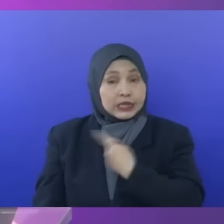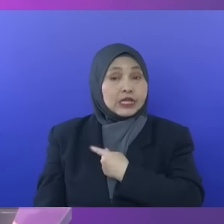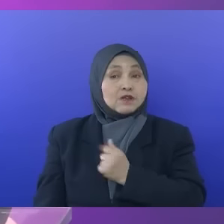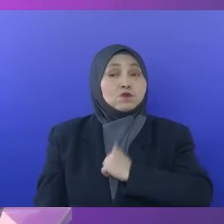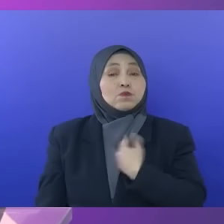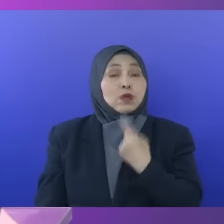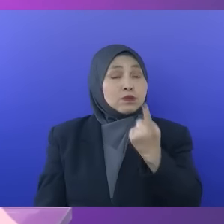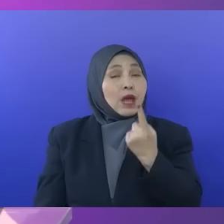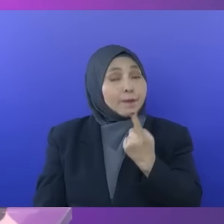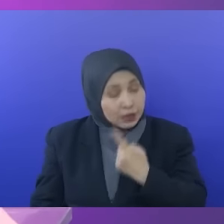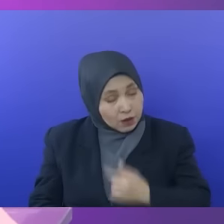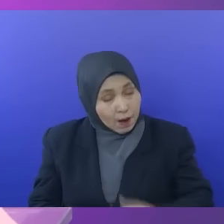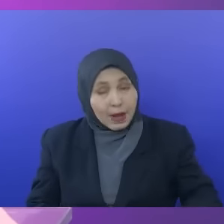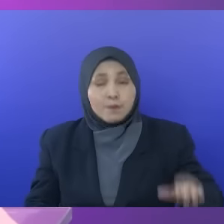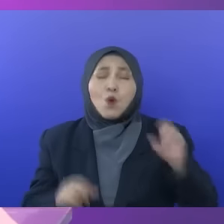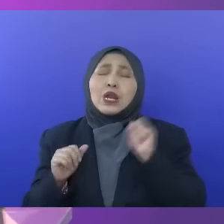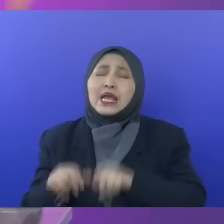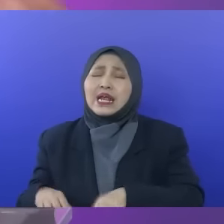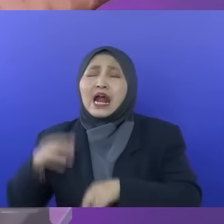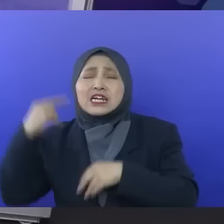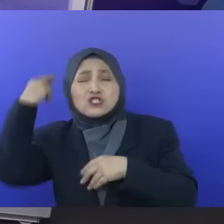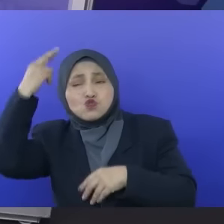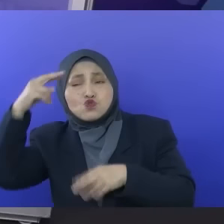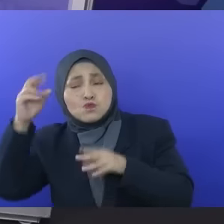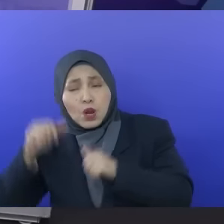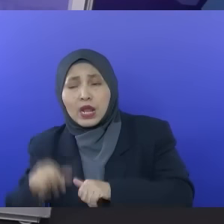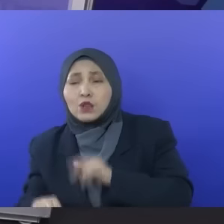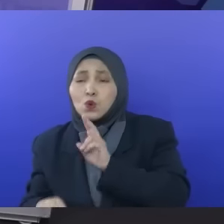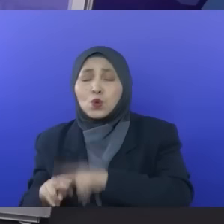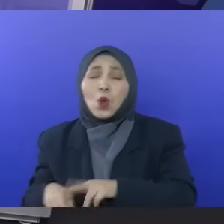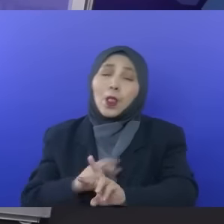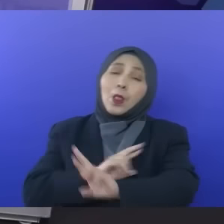itu sifatnya Rasul boleh dia duduk di rumah misalnya